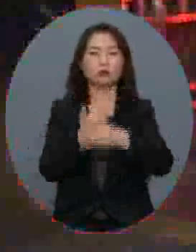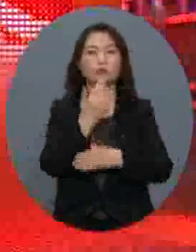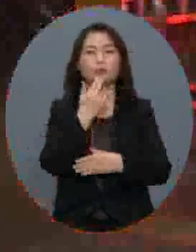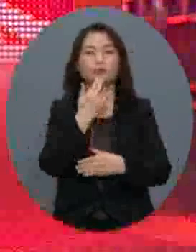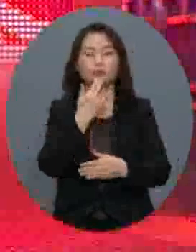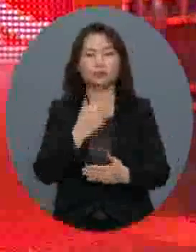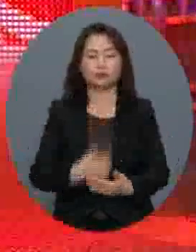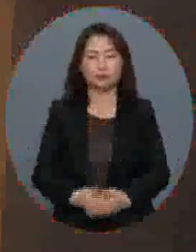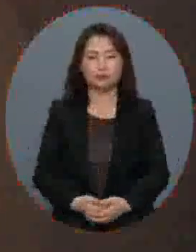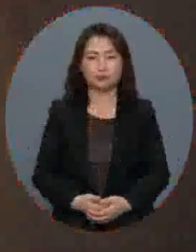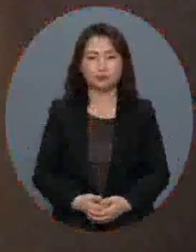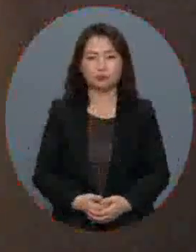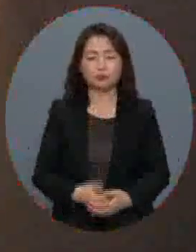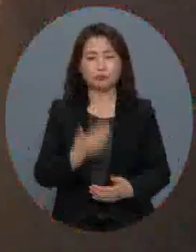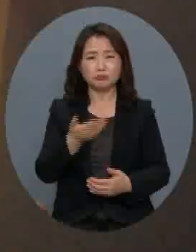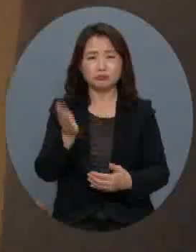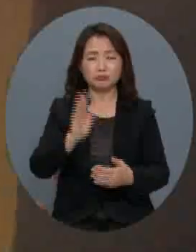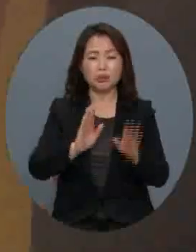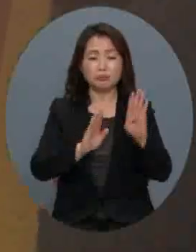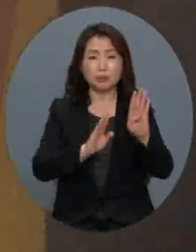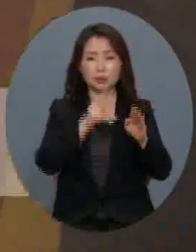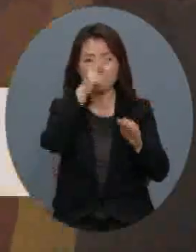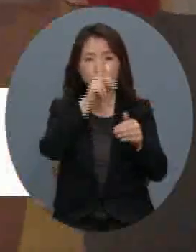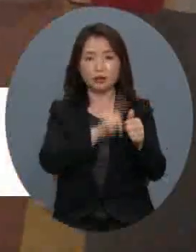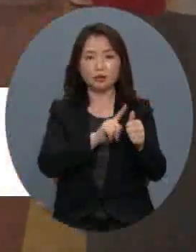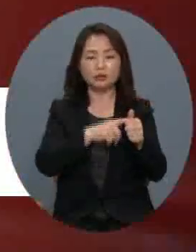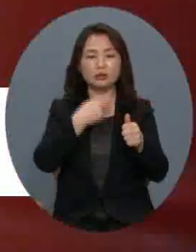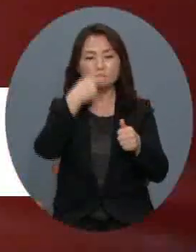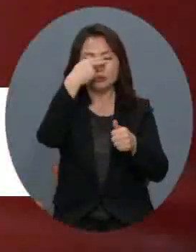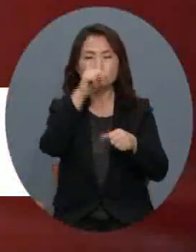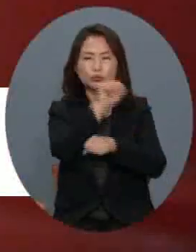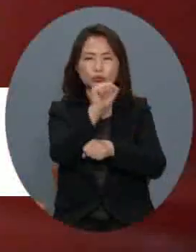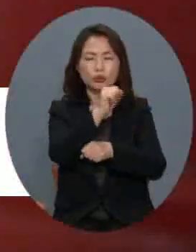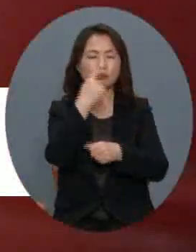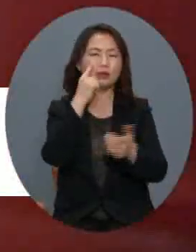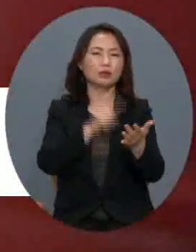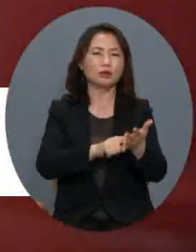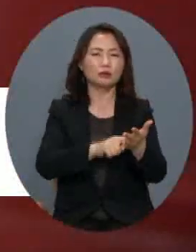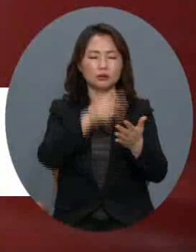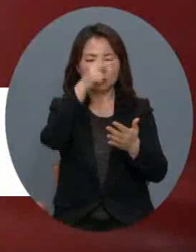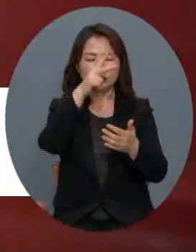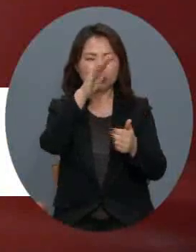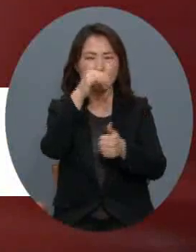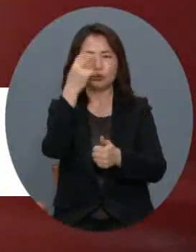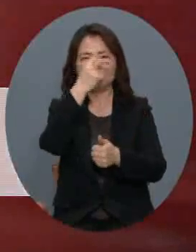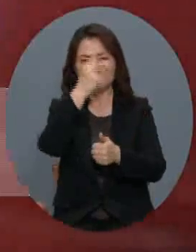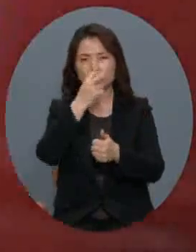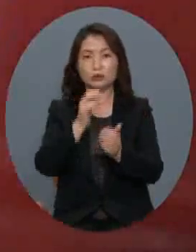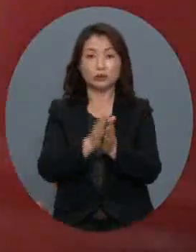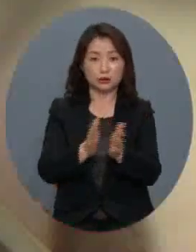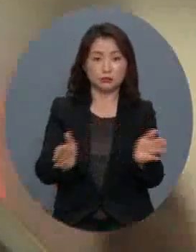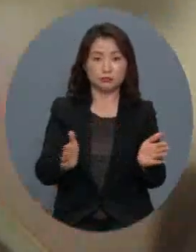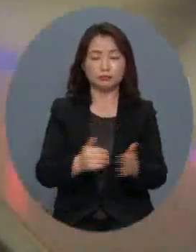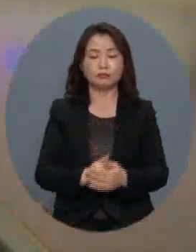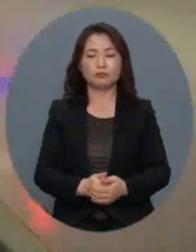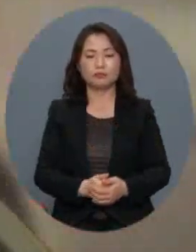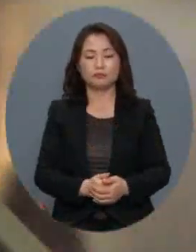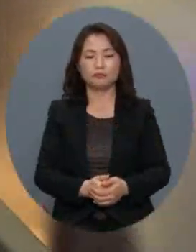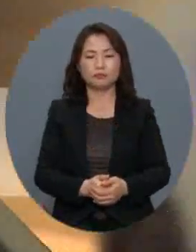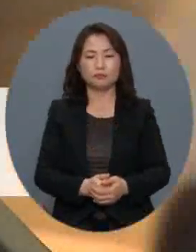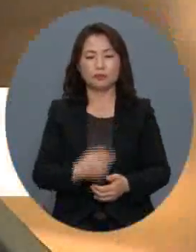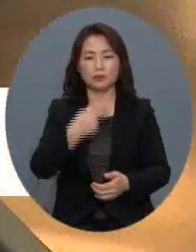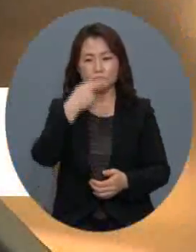것으로 파악됐습니다 하지만 b 경찰관이 음주를 한 정황이 드러나 경찰이 조사에 들어갔습니다 아까도